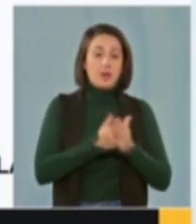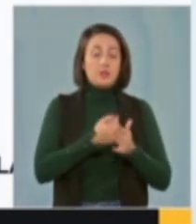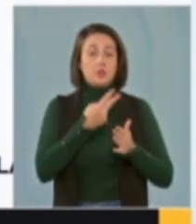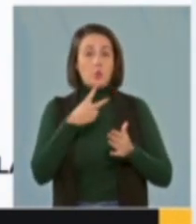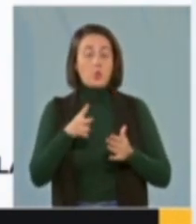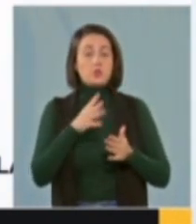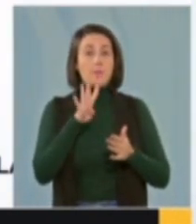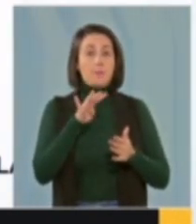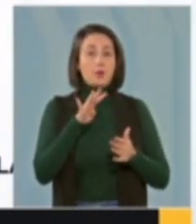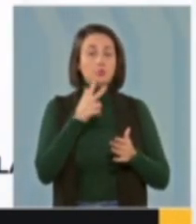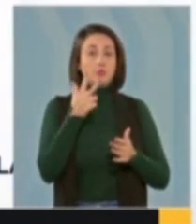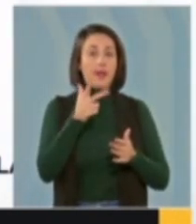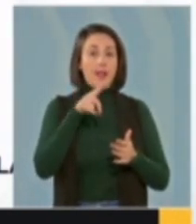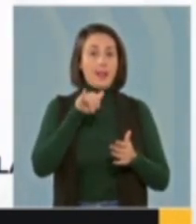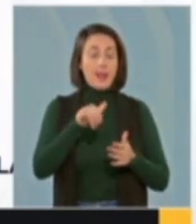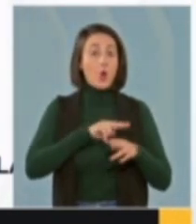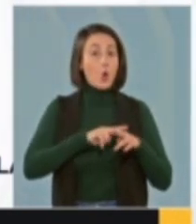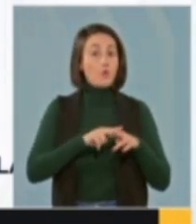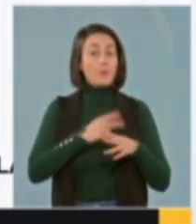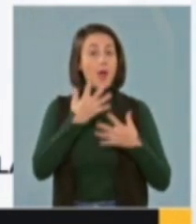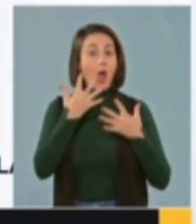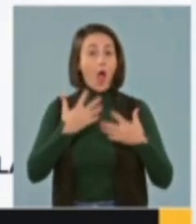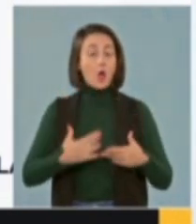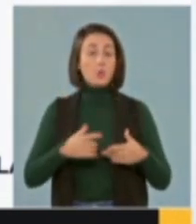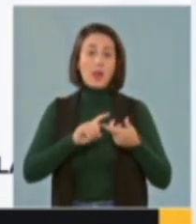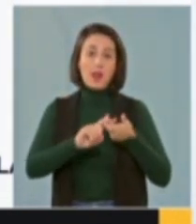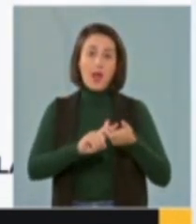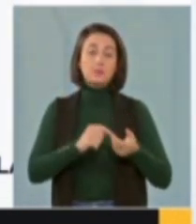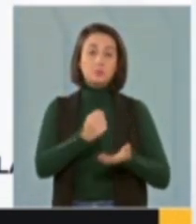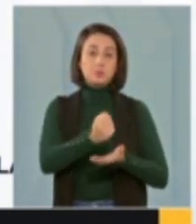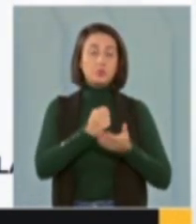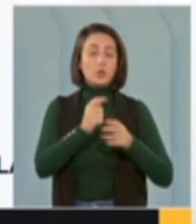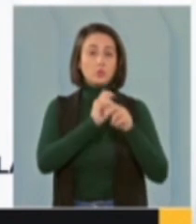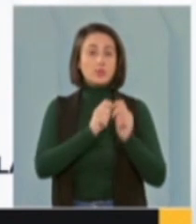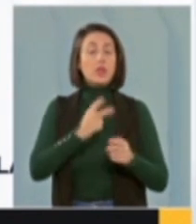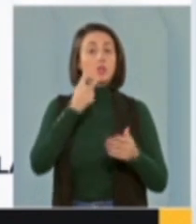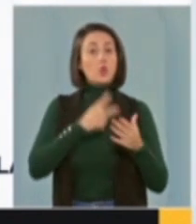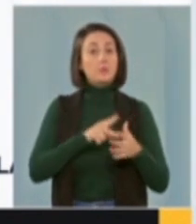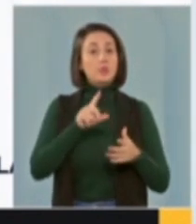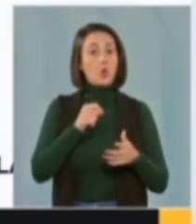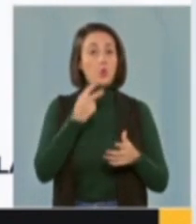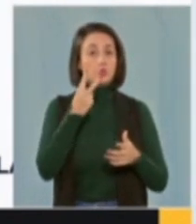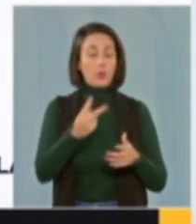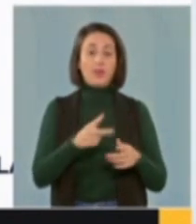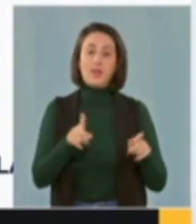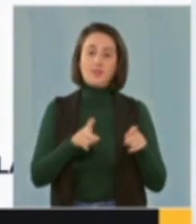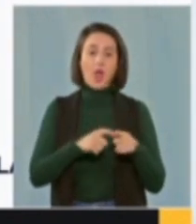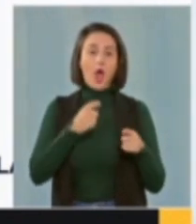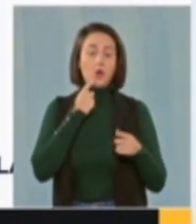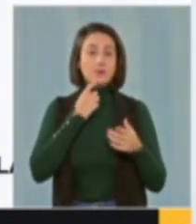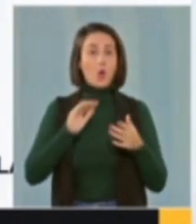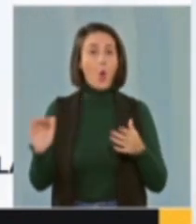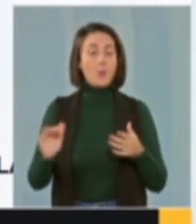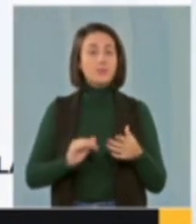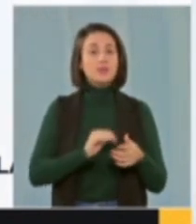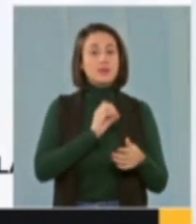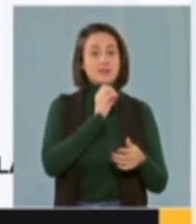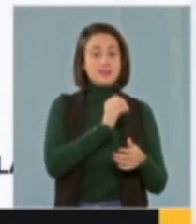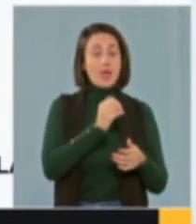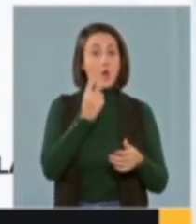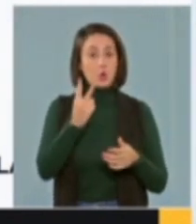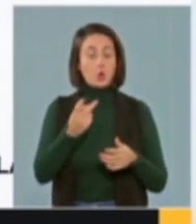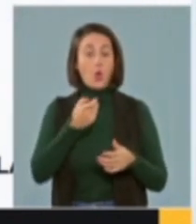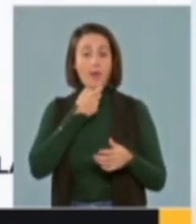la 243 RON potrivit calculelor legate de bugetul țării pe 2022 și el reactiile copiilor cu vârsta cuprinsă